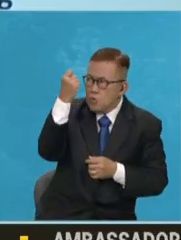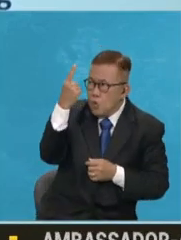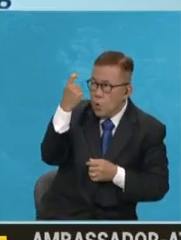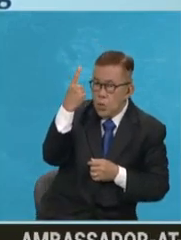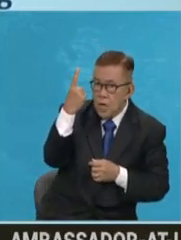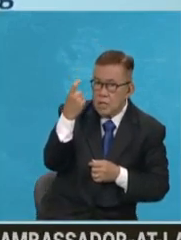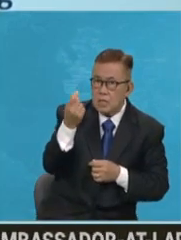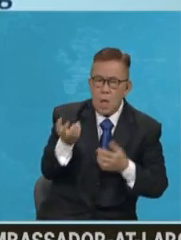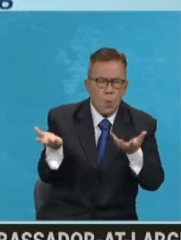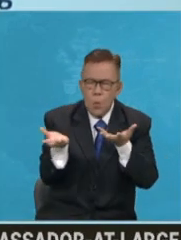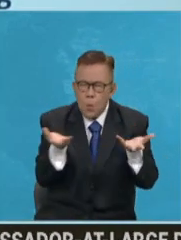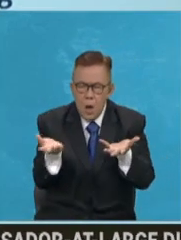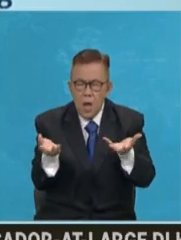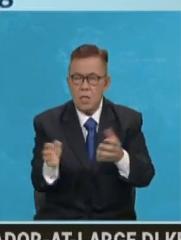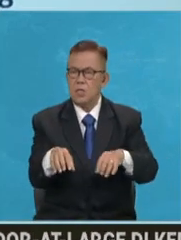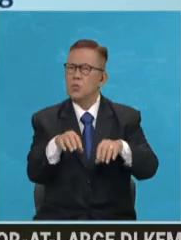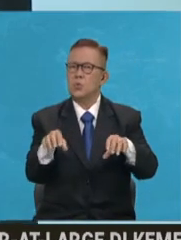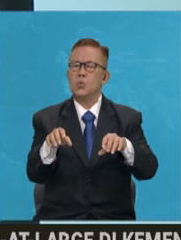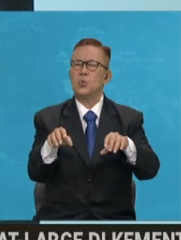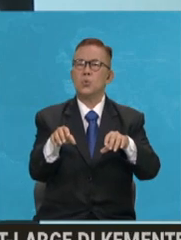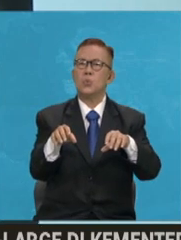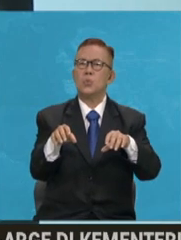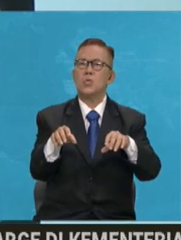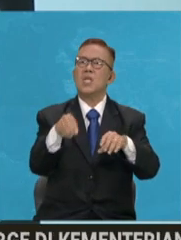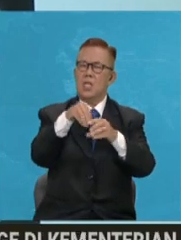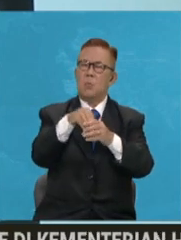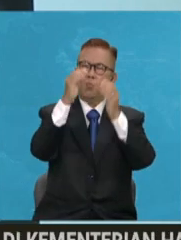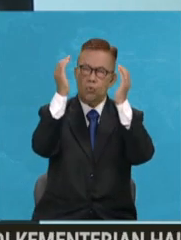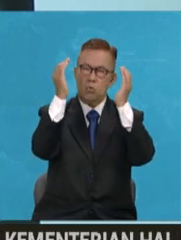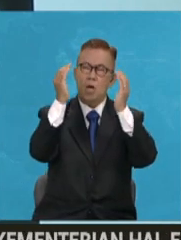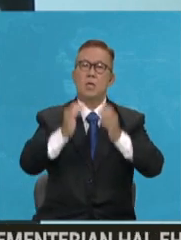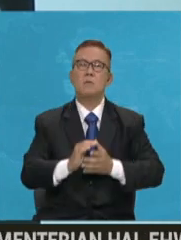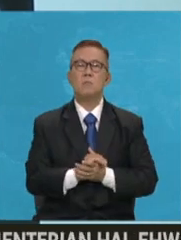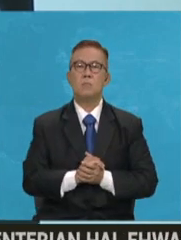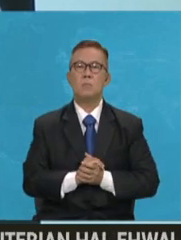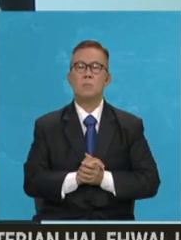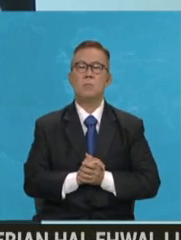perlu ditingkatkan di setiap peringkat masyarakat di negara ini